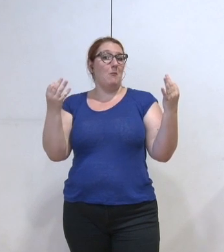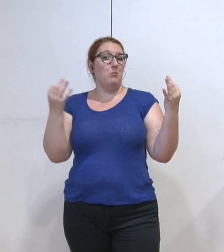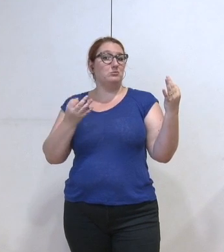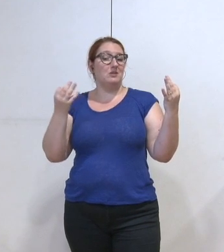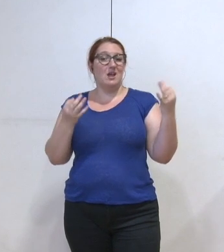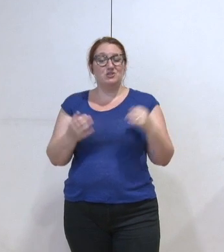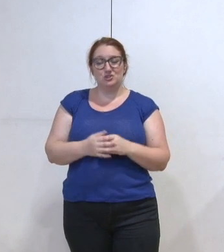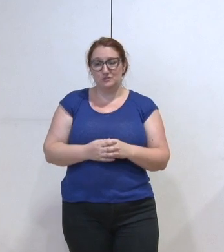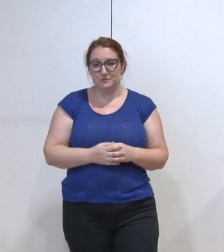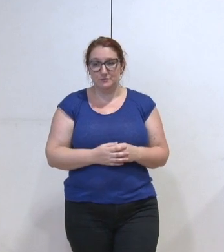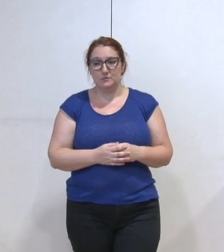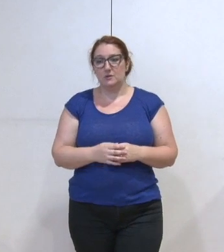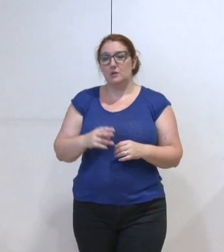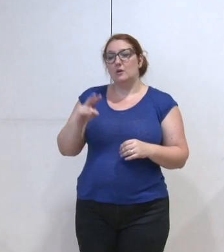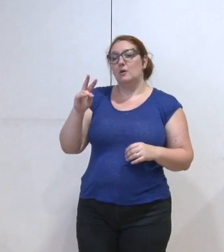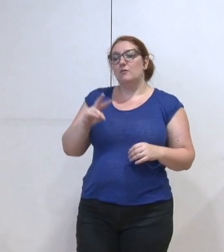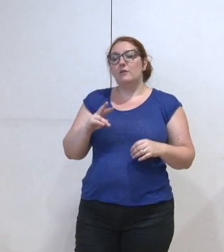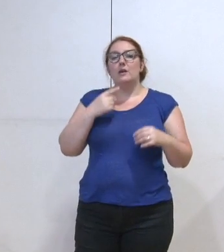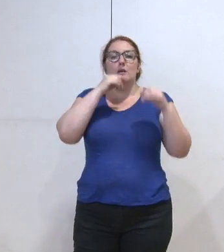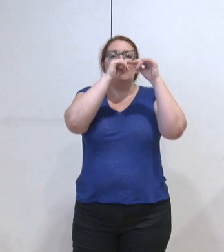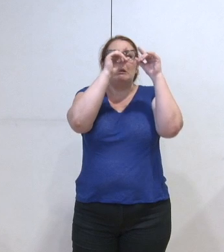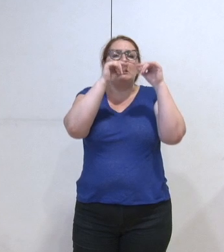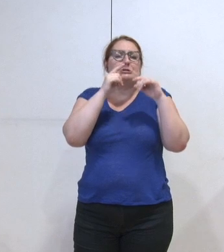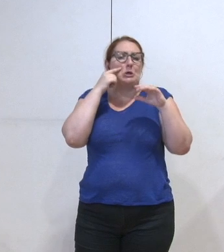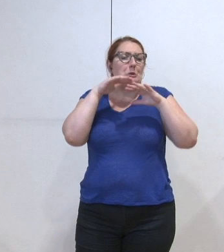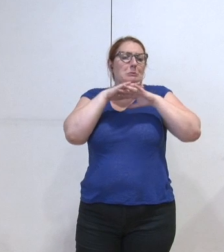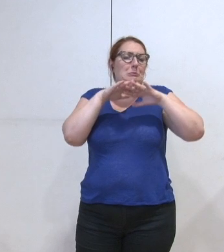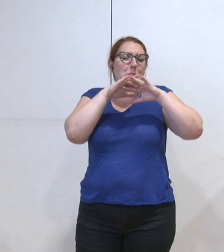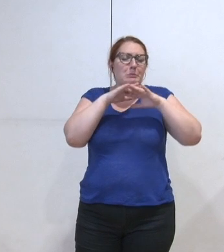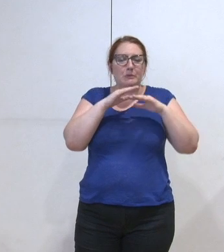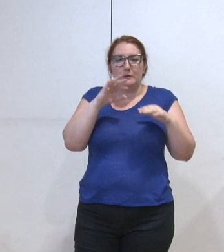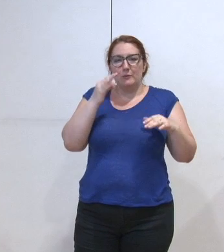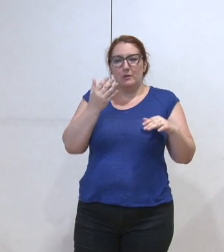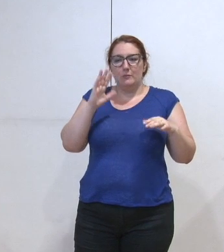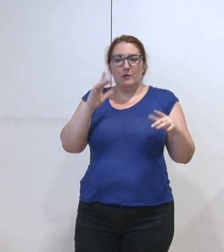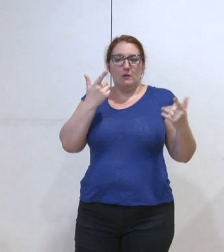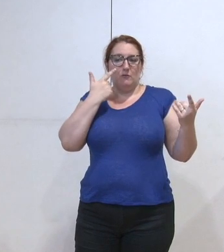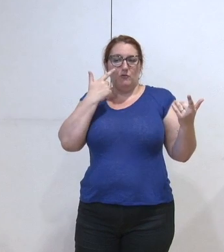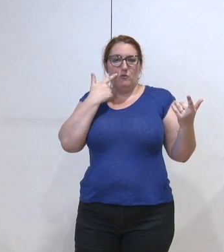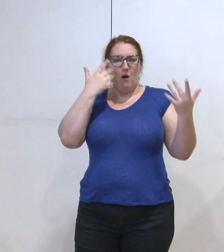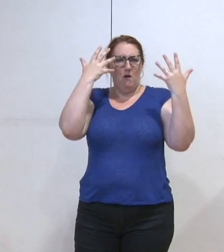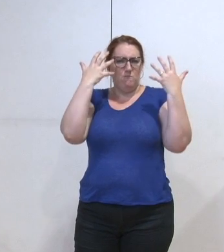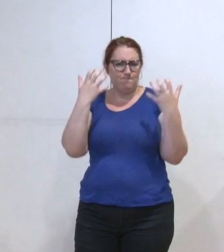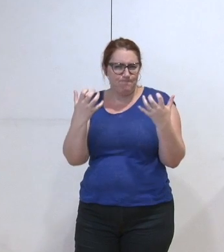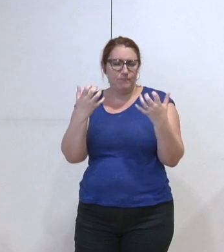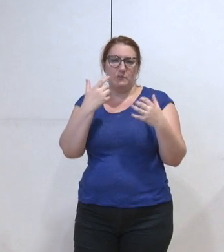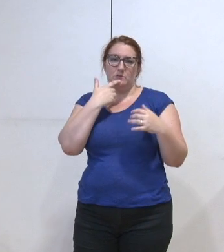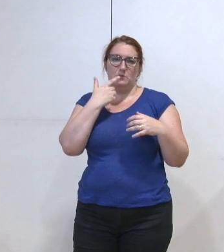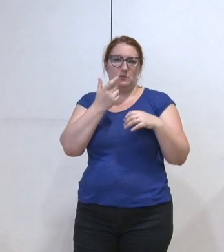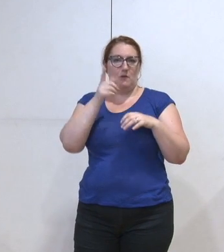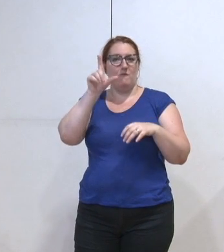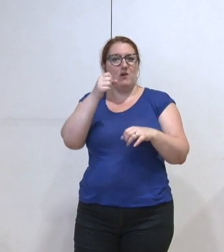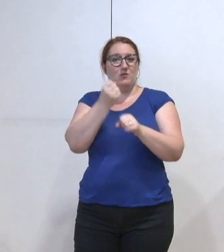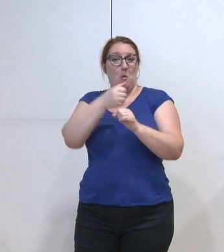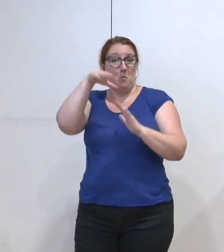le on lit pas forcément la la légende mais on on note en couleur foncée une surreprésentation de ces moins de